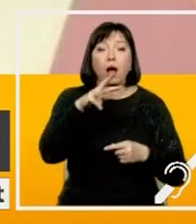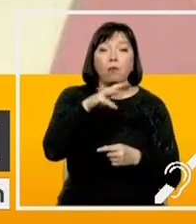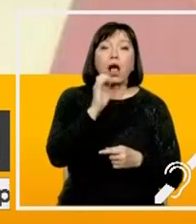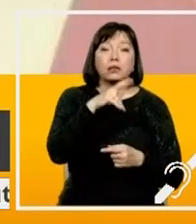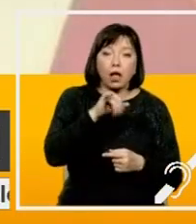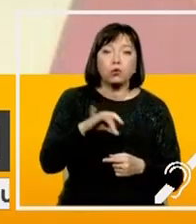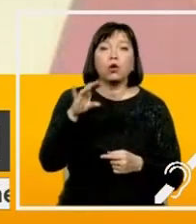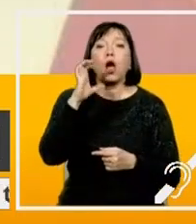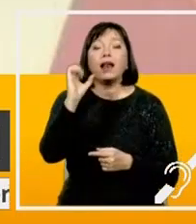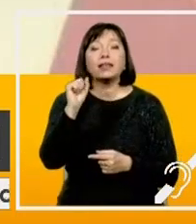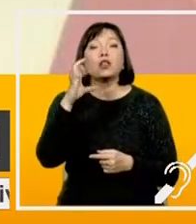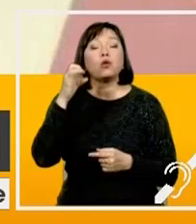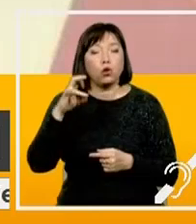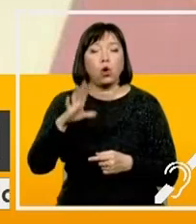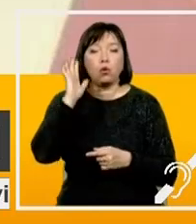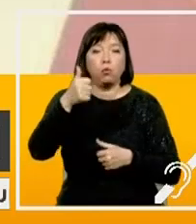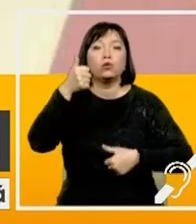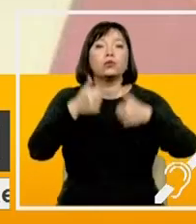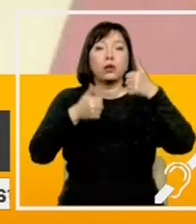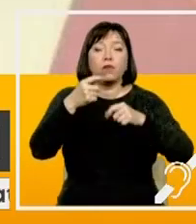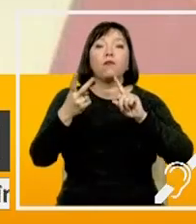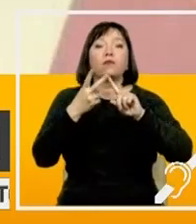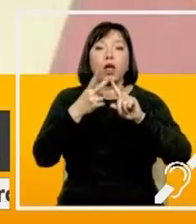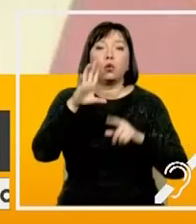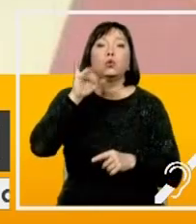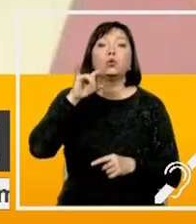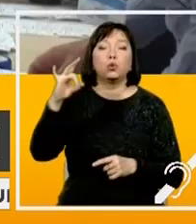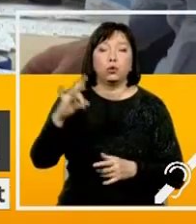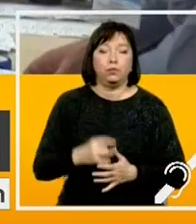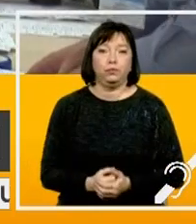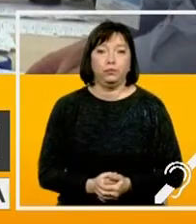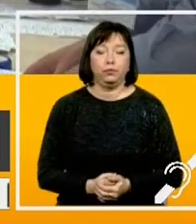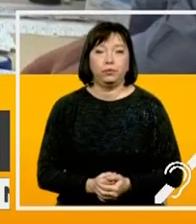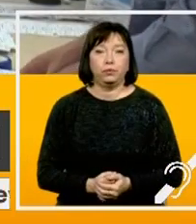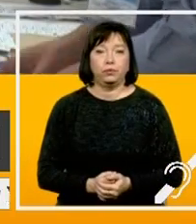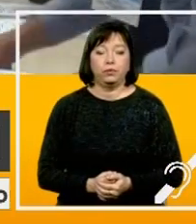Sandu și Alexandru Stoianoglu se vor confrunta în turul 2.